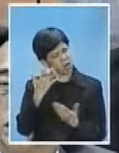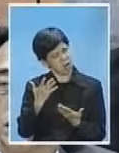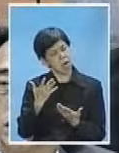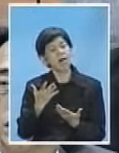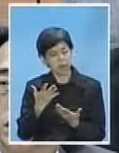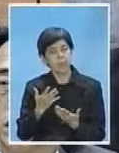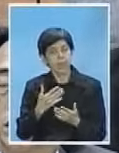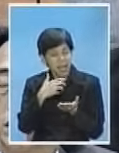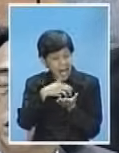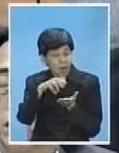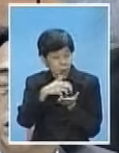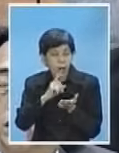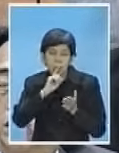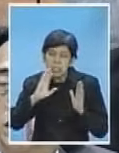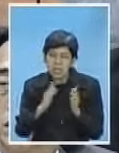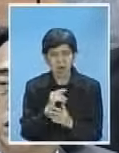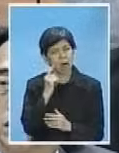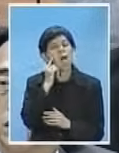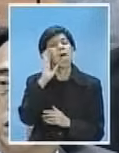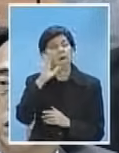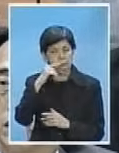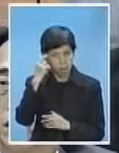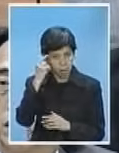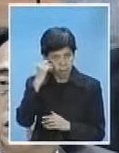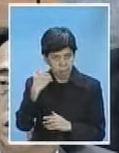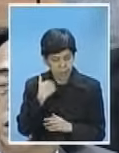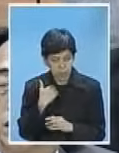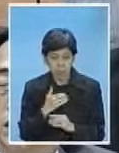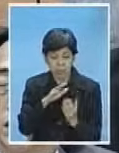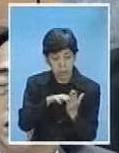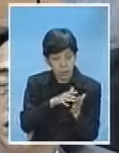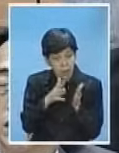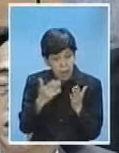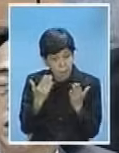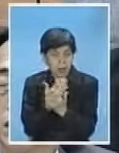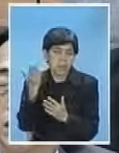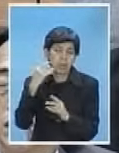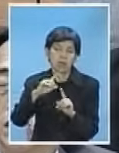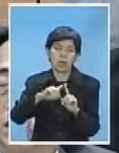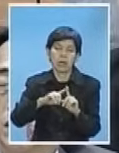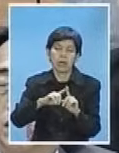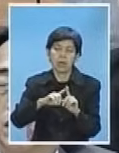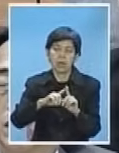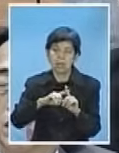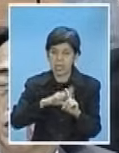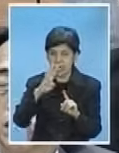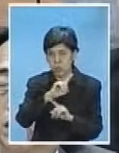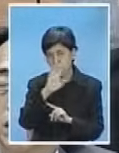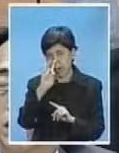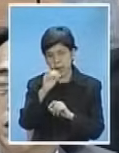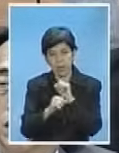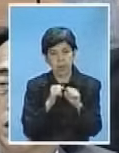แต่ว่าถ้าเล่าให้ฟังสั้นๆท่านจะนึกออกว่านโยบายมันเปลี่ยนเมื่อวันที่8เมษายน